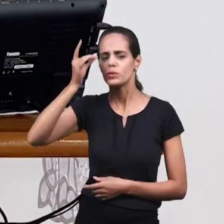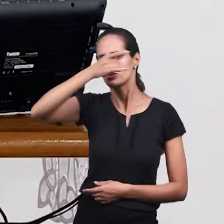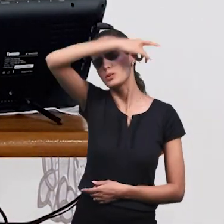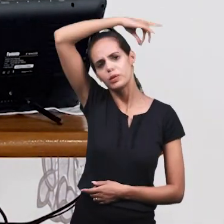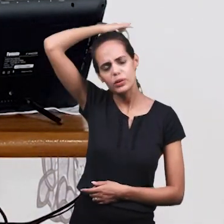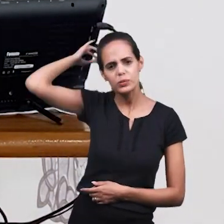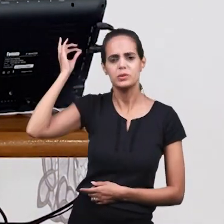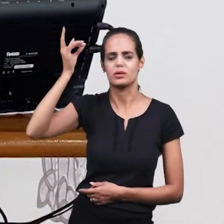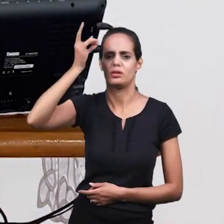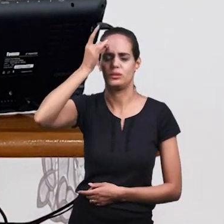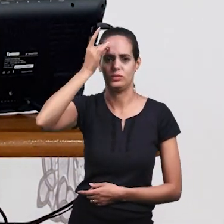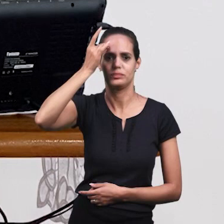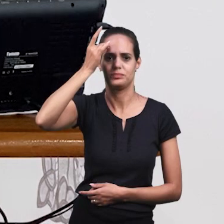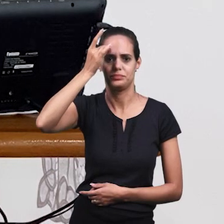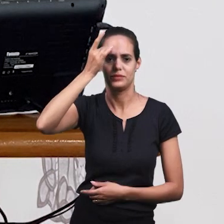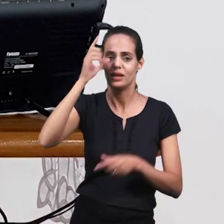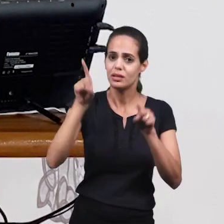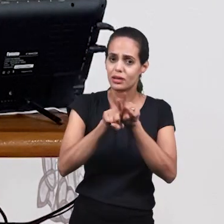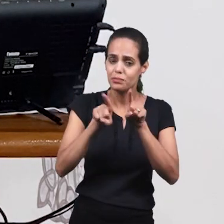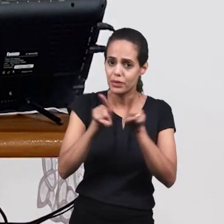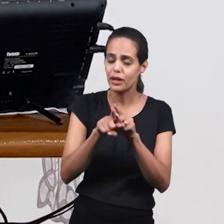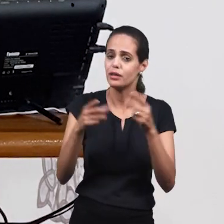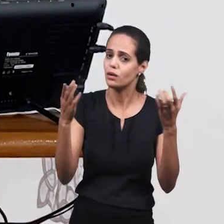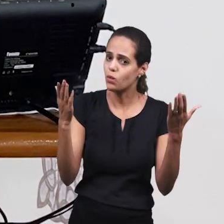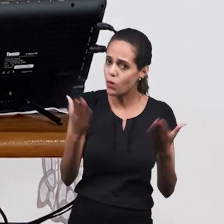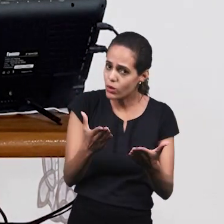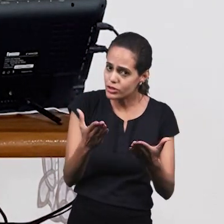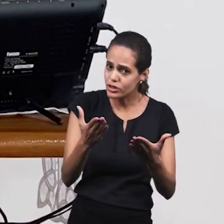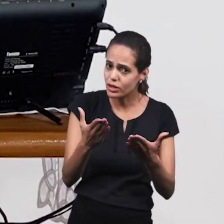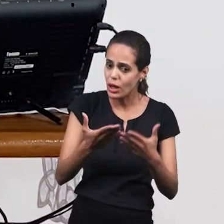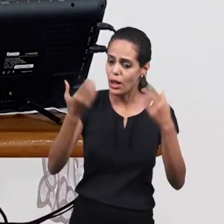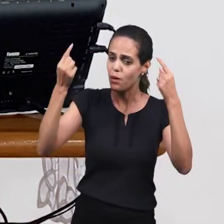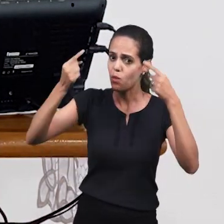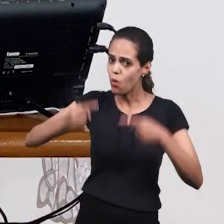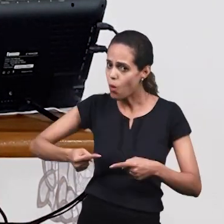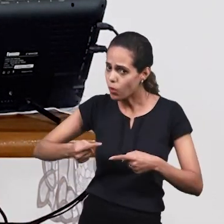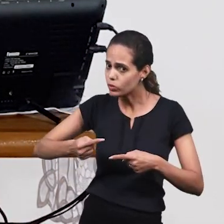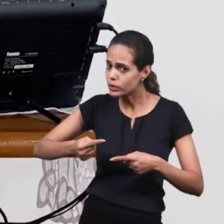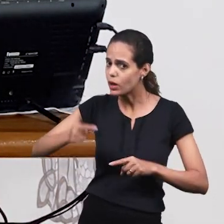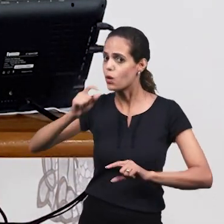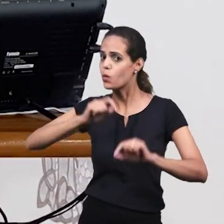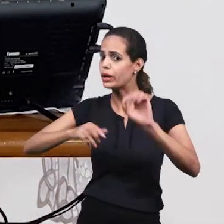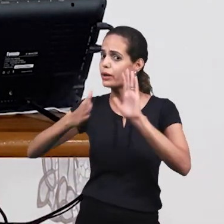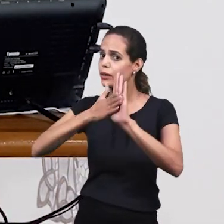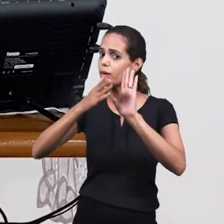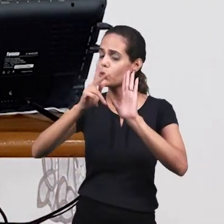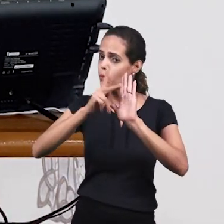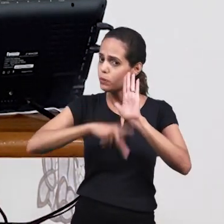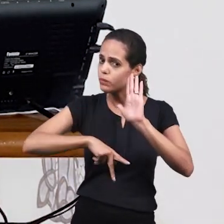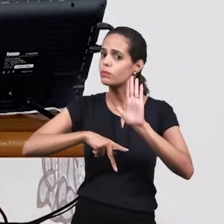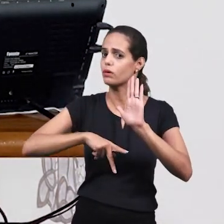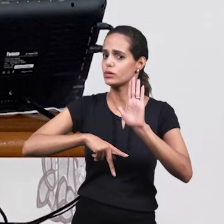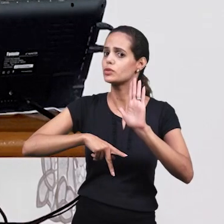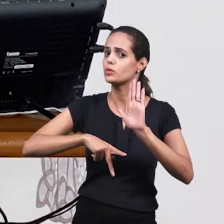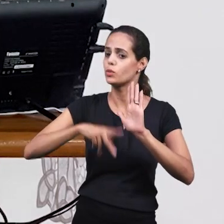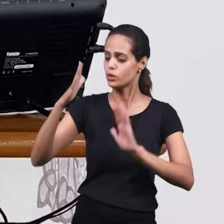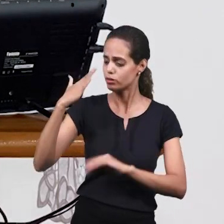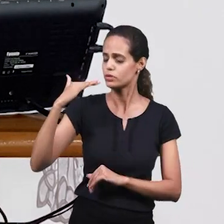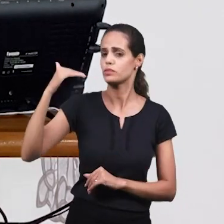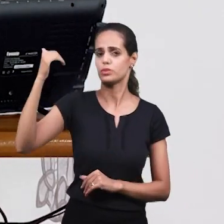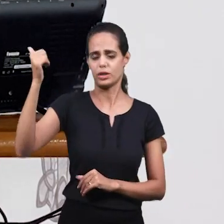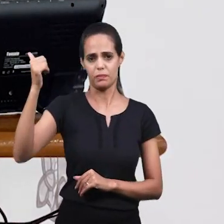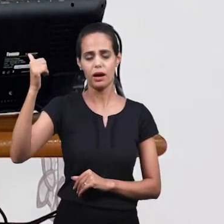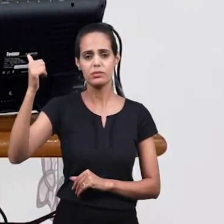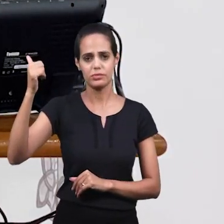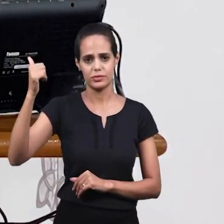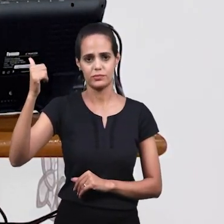Nous glorifions le Seigneur parce qu'en ce moment, il ne manque pas pour l'Église la direction et le